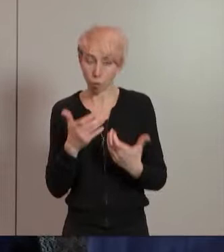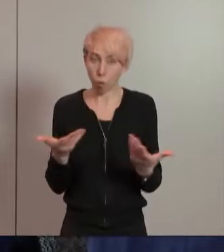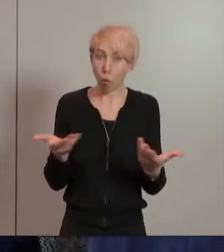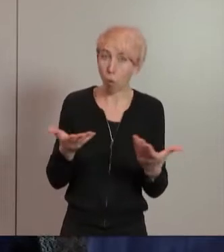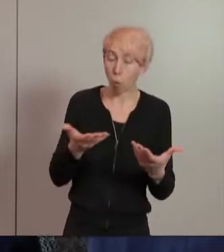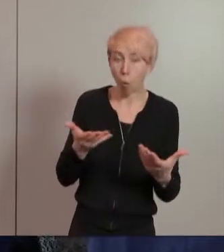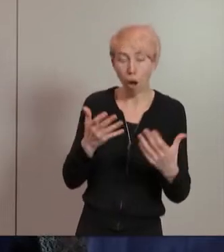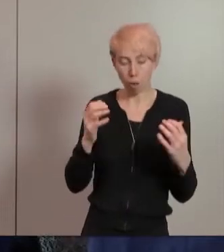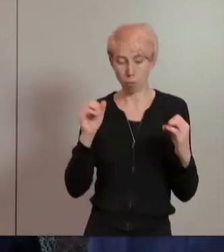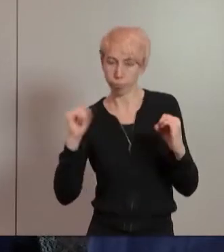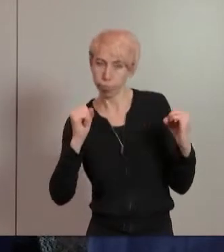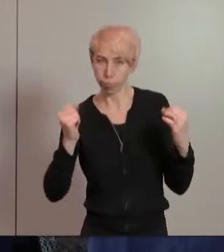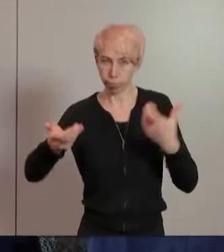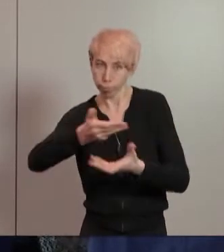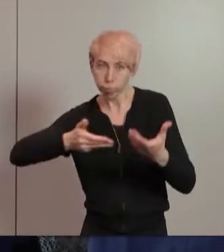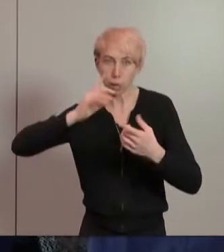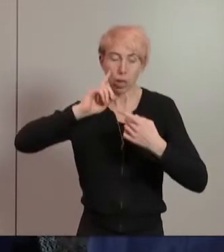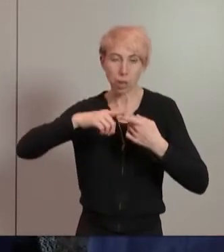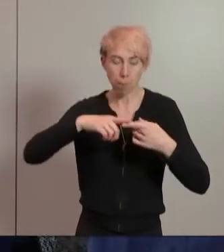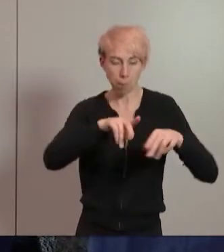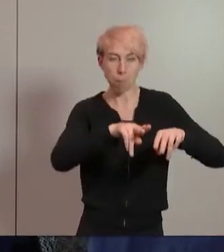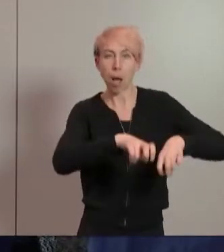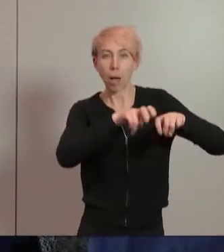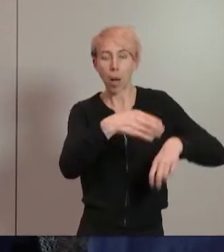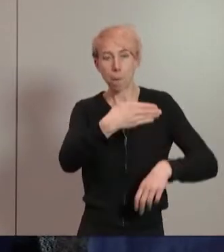de la concertation autour du parc des Maudières.